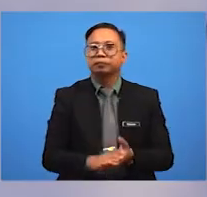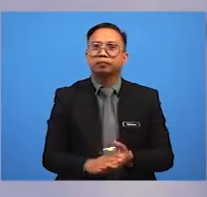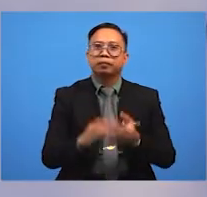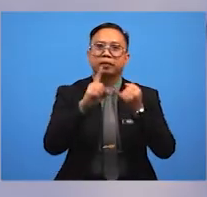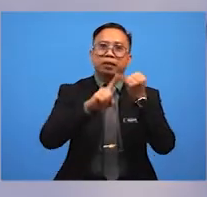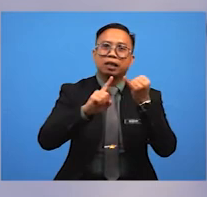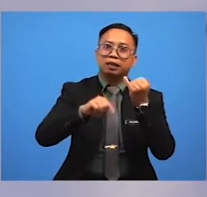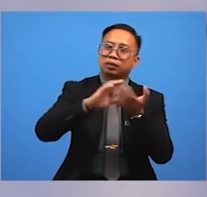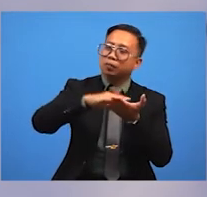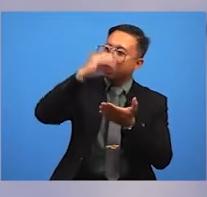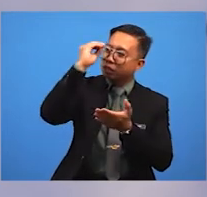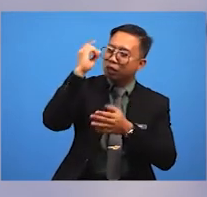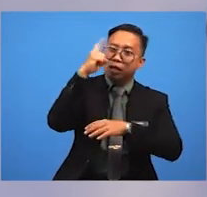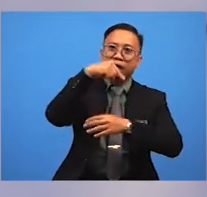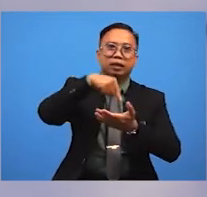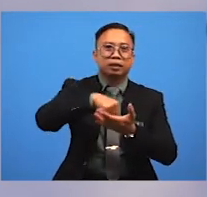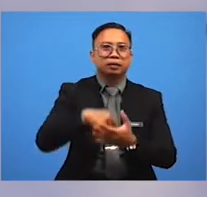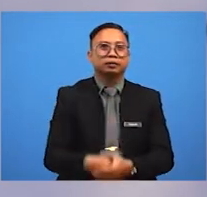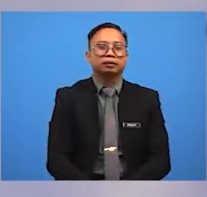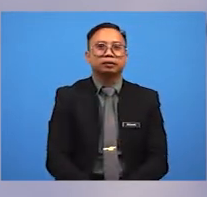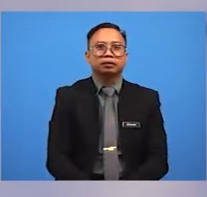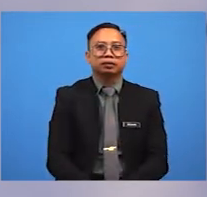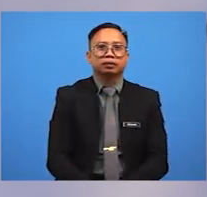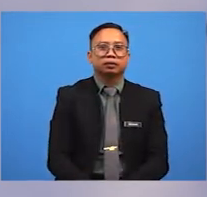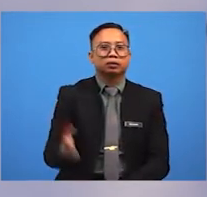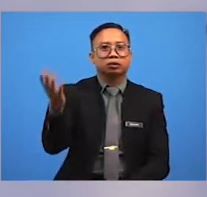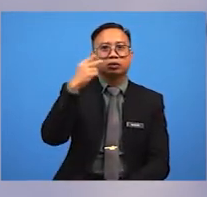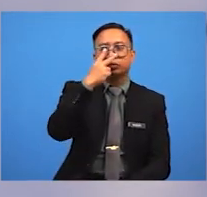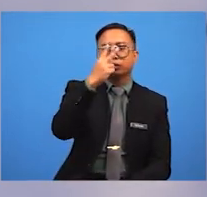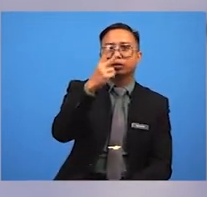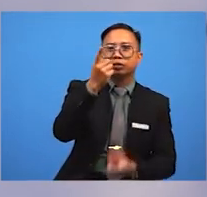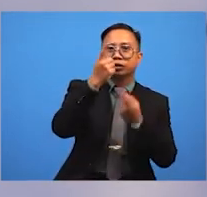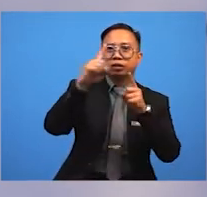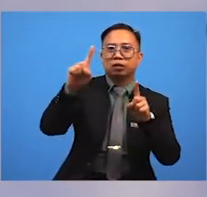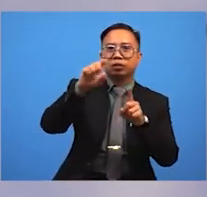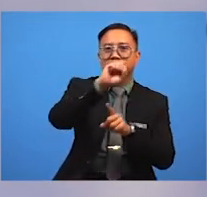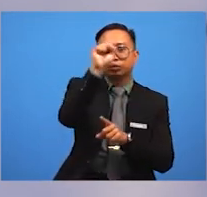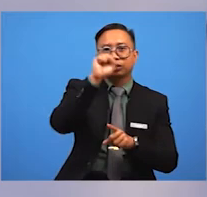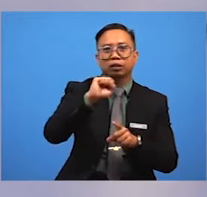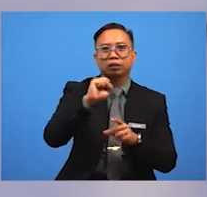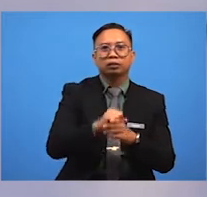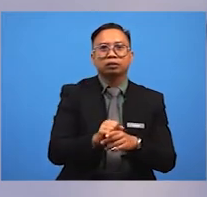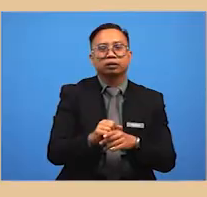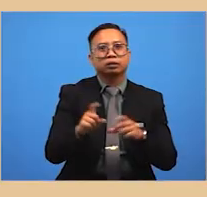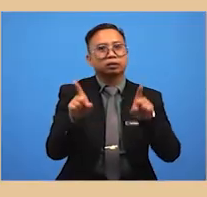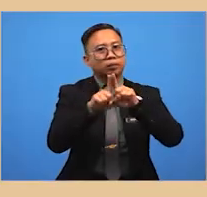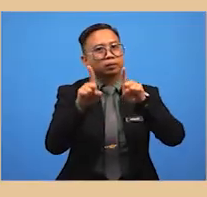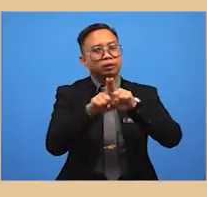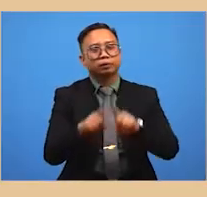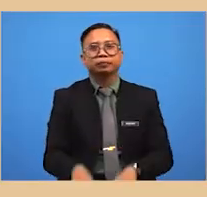akhir pembelajaran kita pada hari ini, jom kita menjawab beberapa soalan